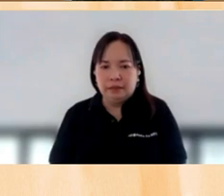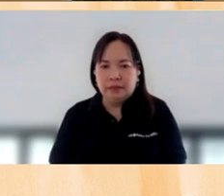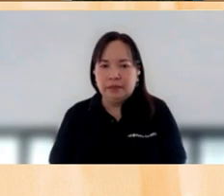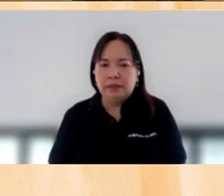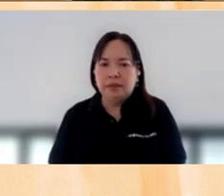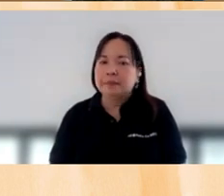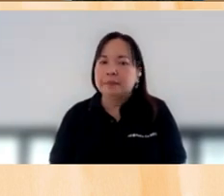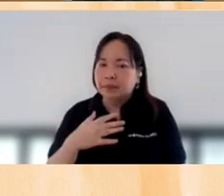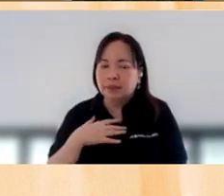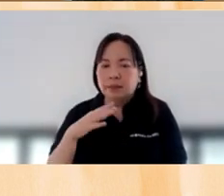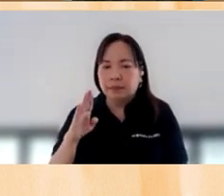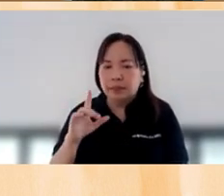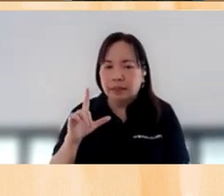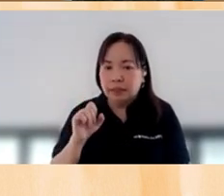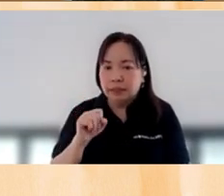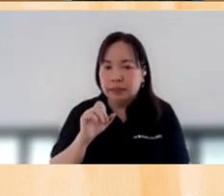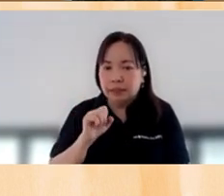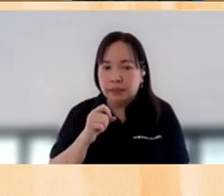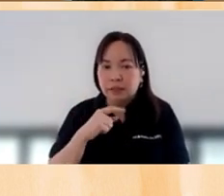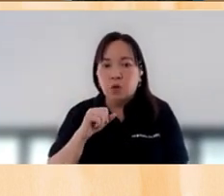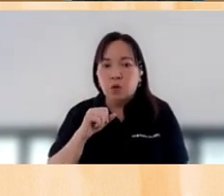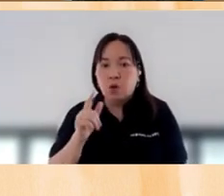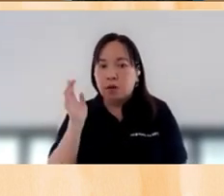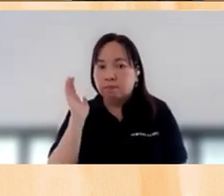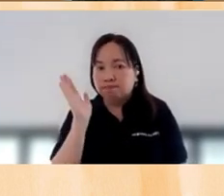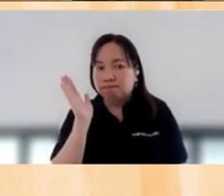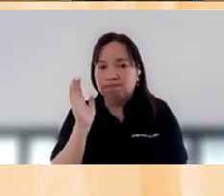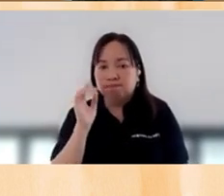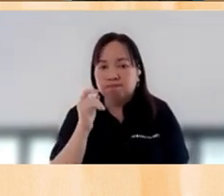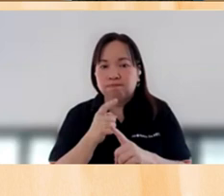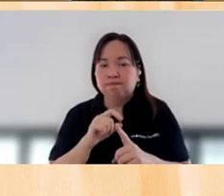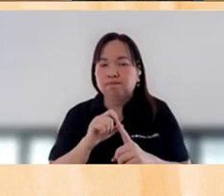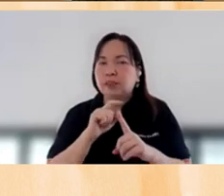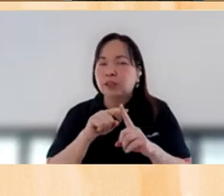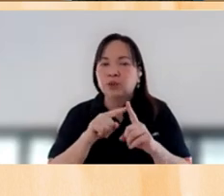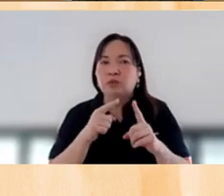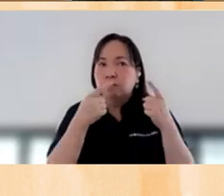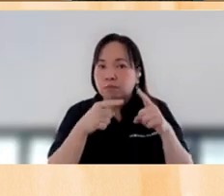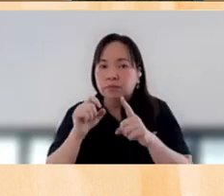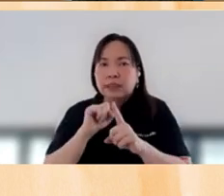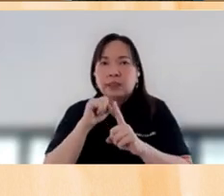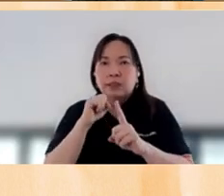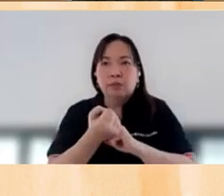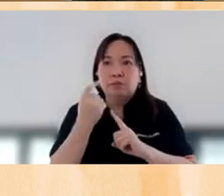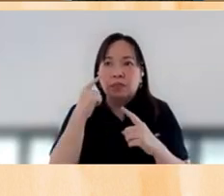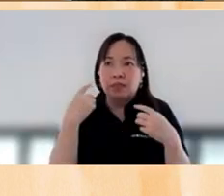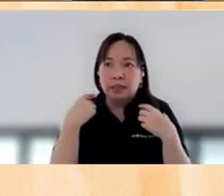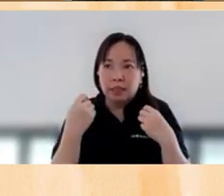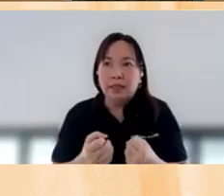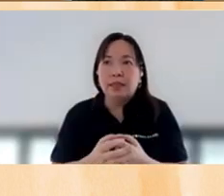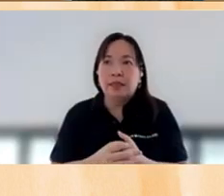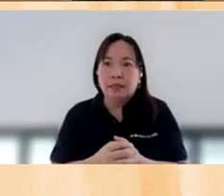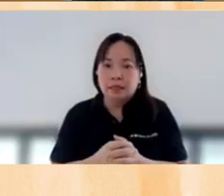ang mga presentation ngayong umaga from the situations ng mental health conditions, yung